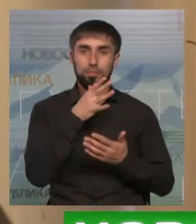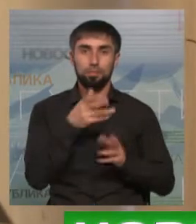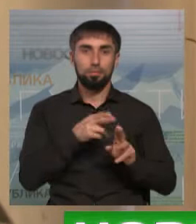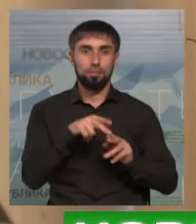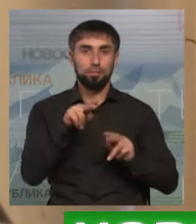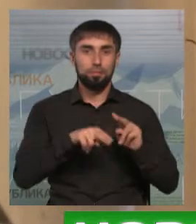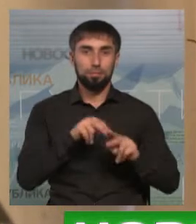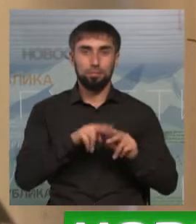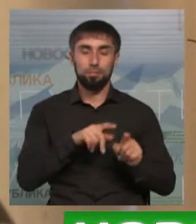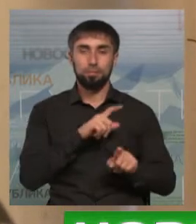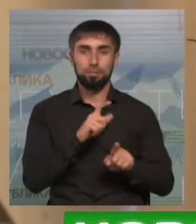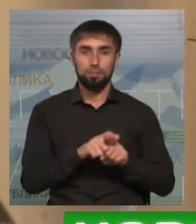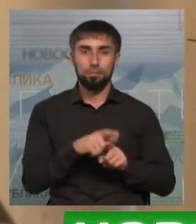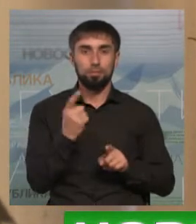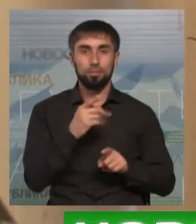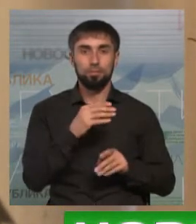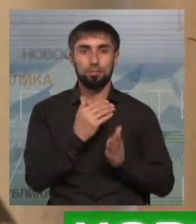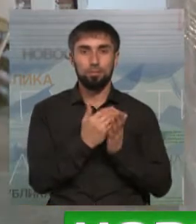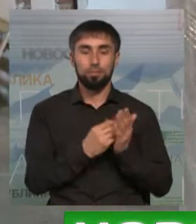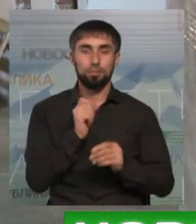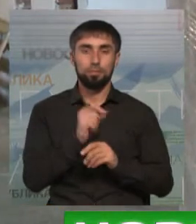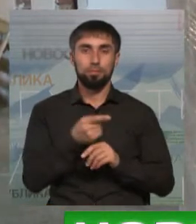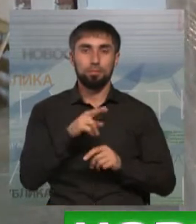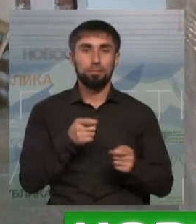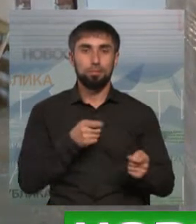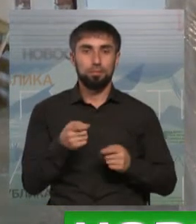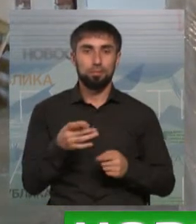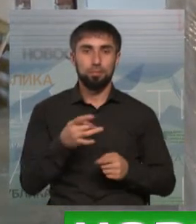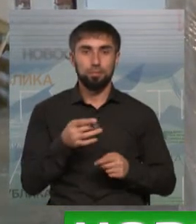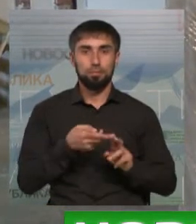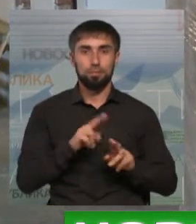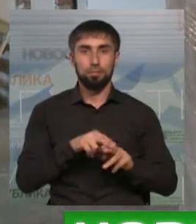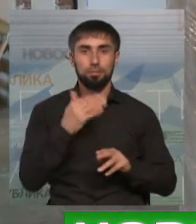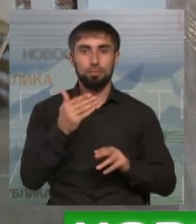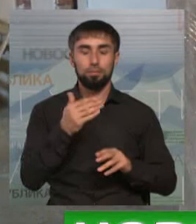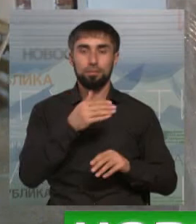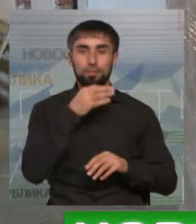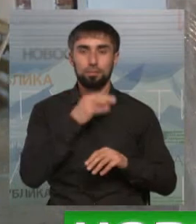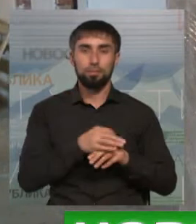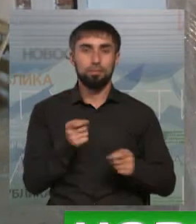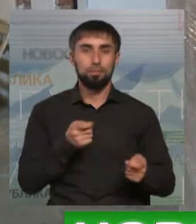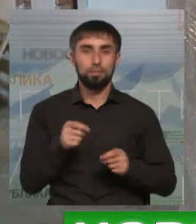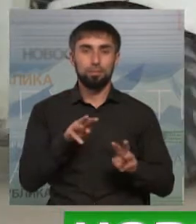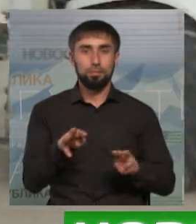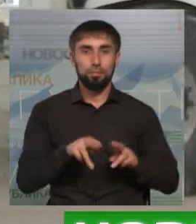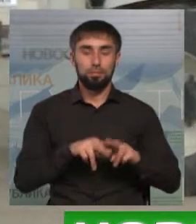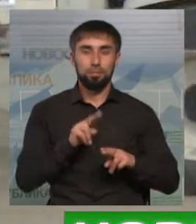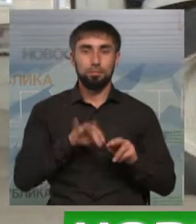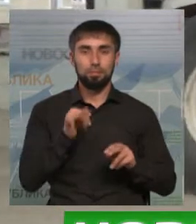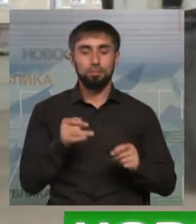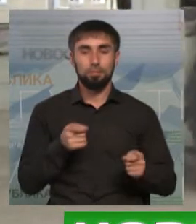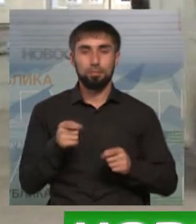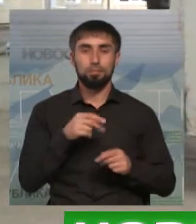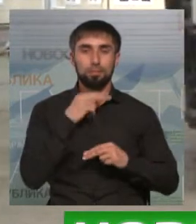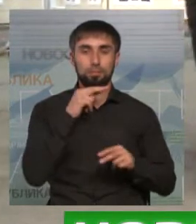объектов в эксплуатацию – это первостепенная задача для руководства региона. Поэтому представители администрации, Минстрой и правительства